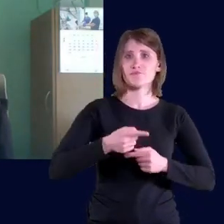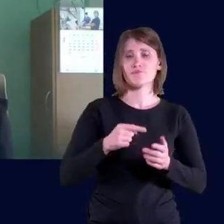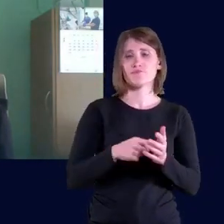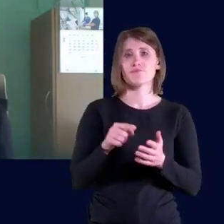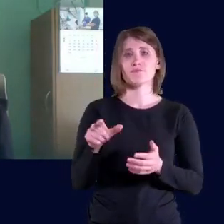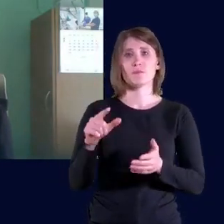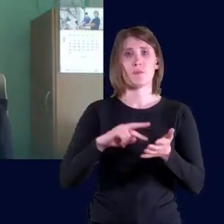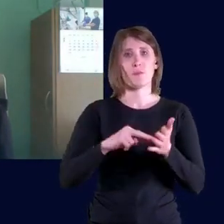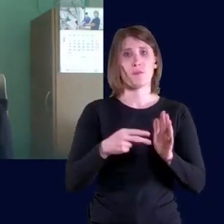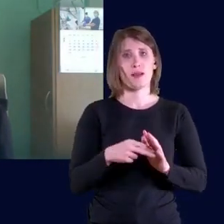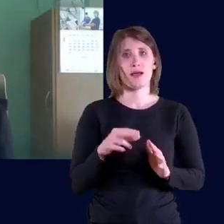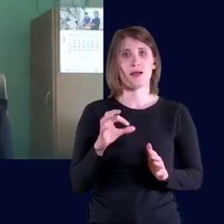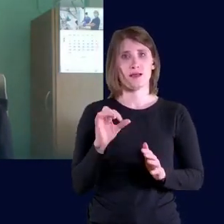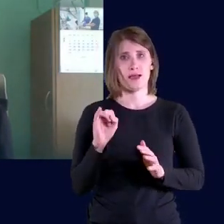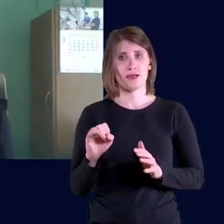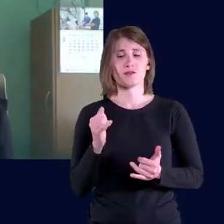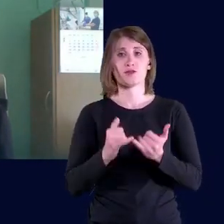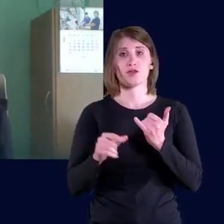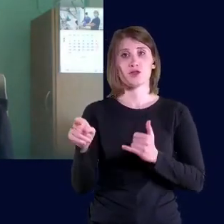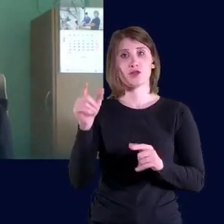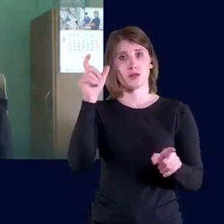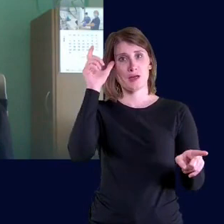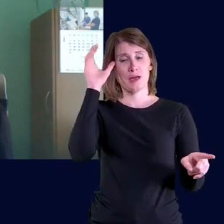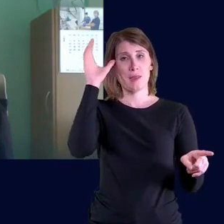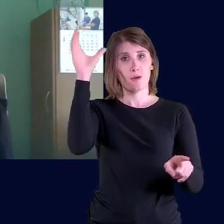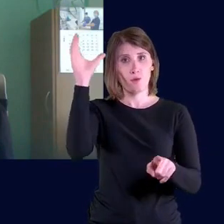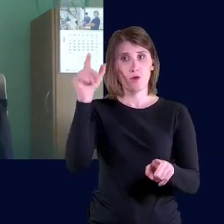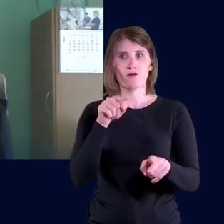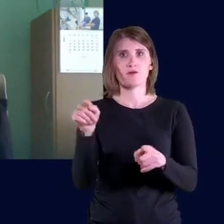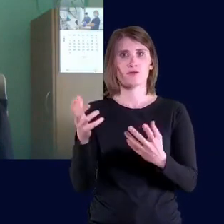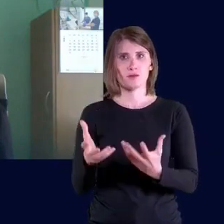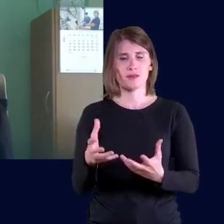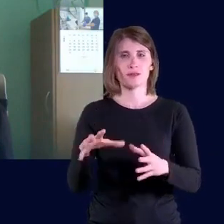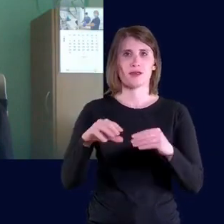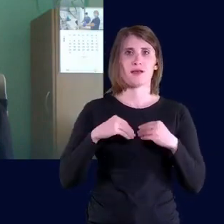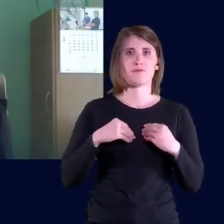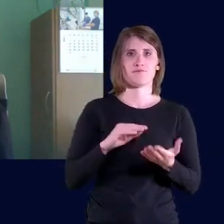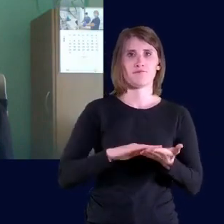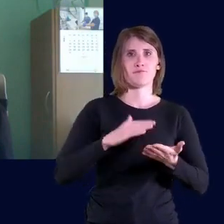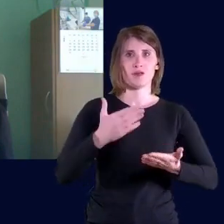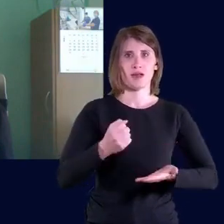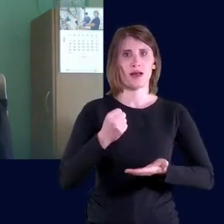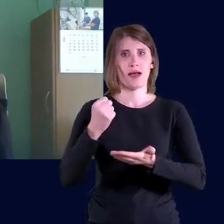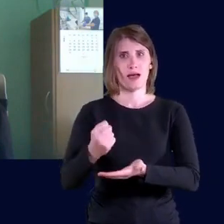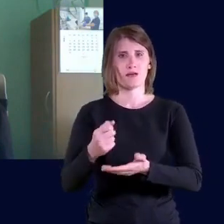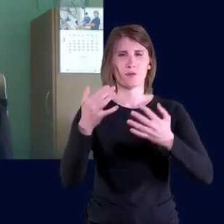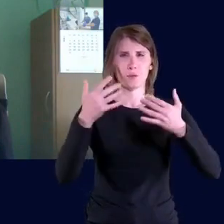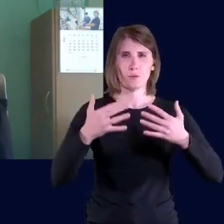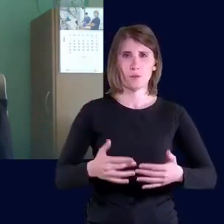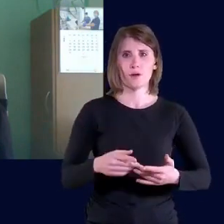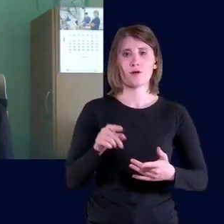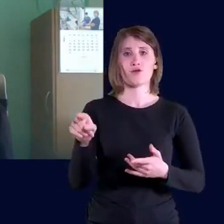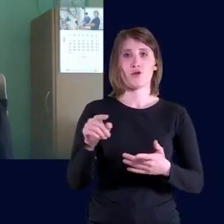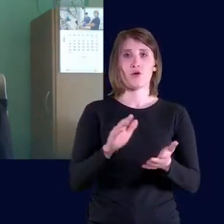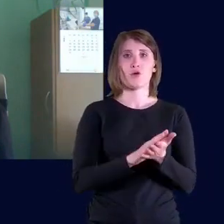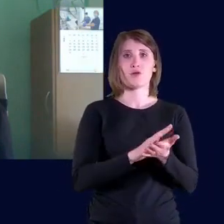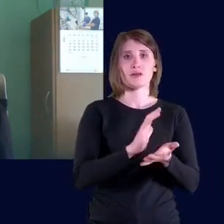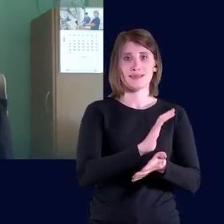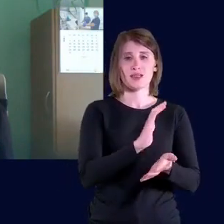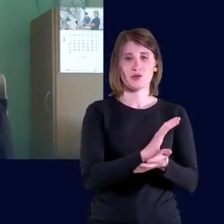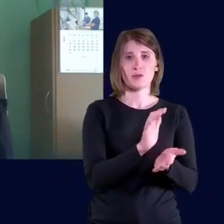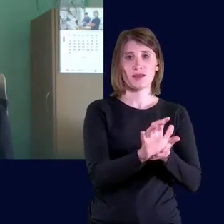jeżeli naukowiec będzie chciał rozliczyć Grand to mi może wydawać w takim par czasopiśmie